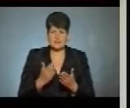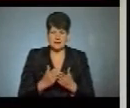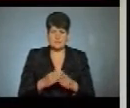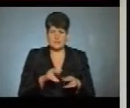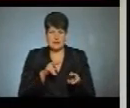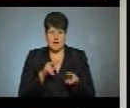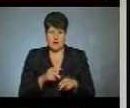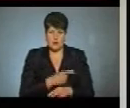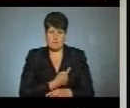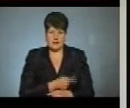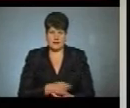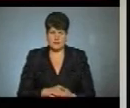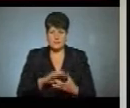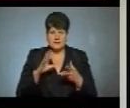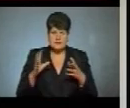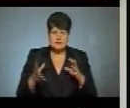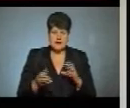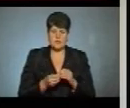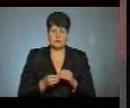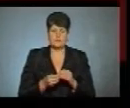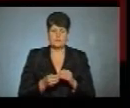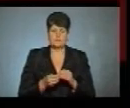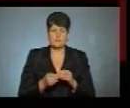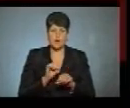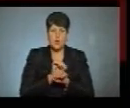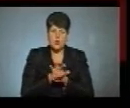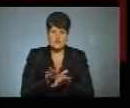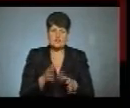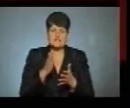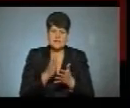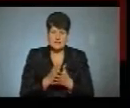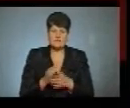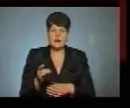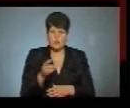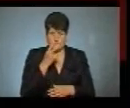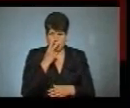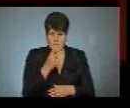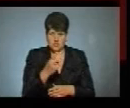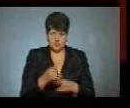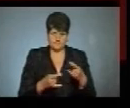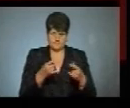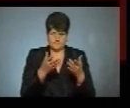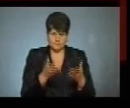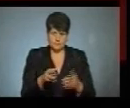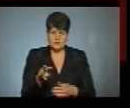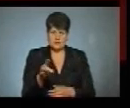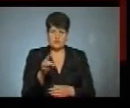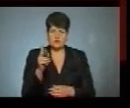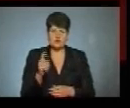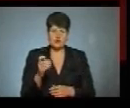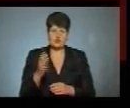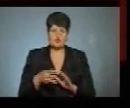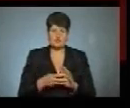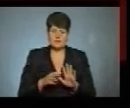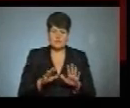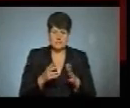наглядом медиків. Загалом коронавірус зафіксували в таких районах, їх ви бачите на екрані. Монастириський район – 148